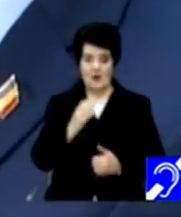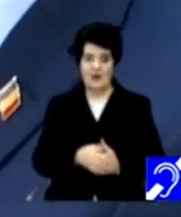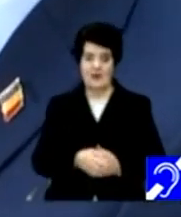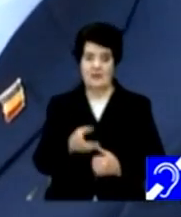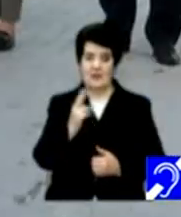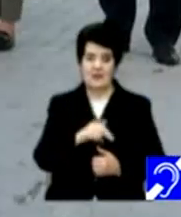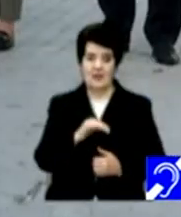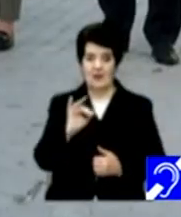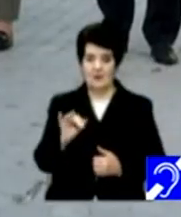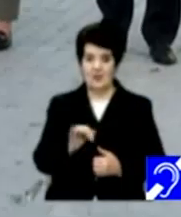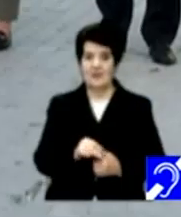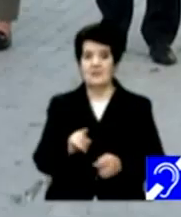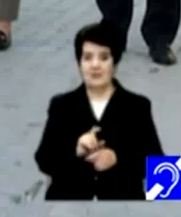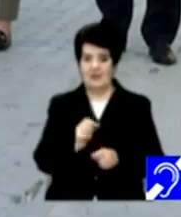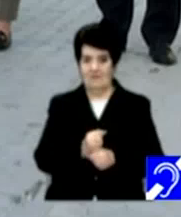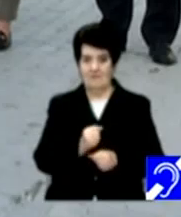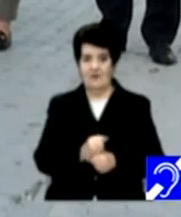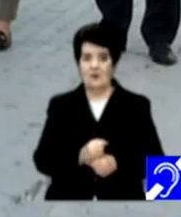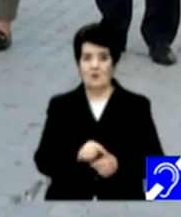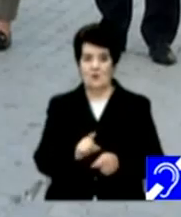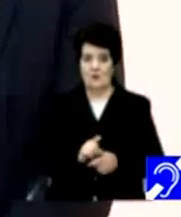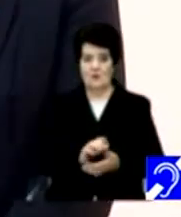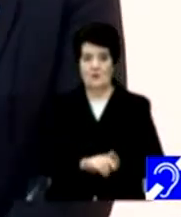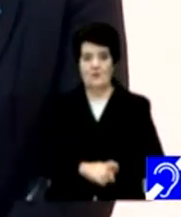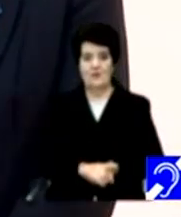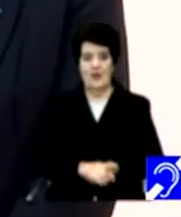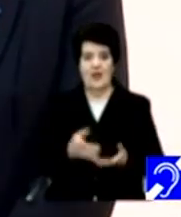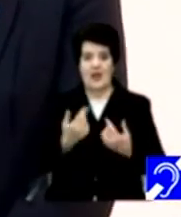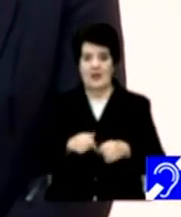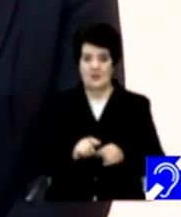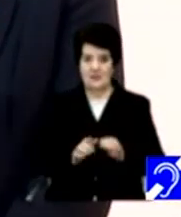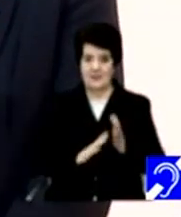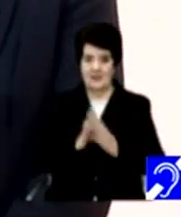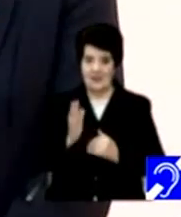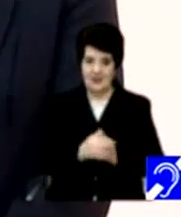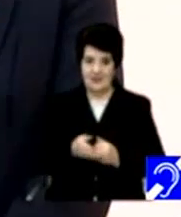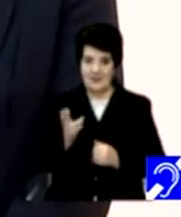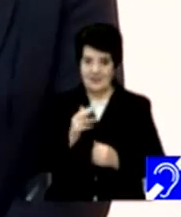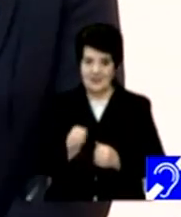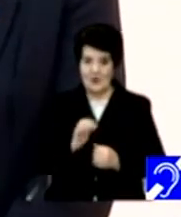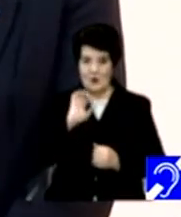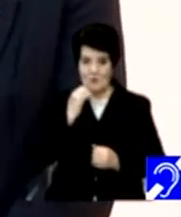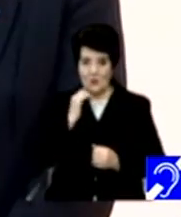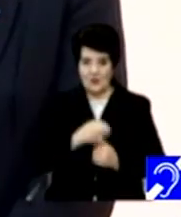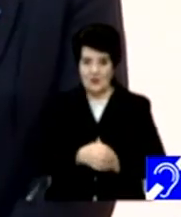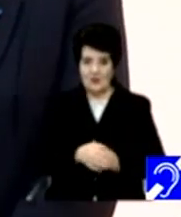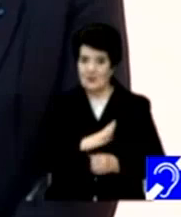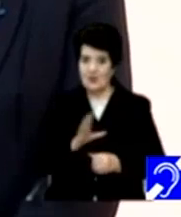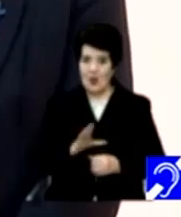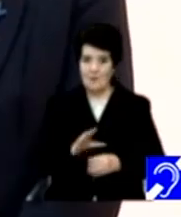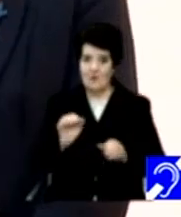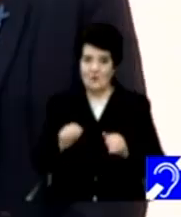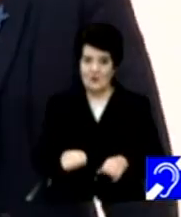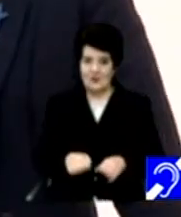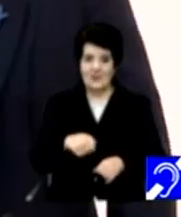sa Daniel Ioniță, care a făcut celor prezenți o confesiune. Am fost crescut de bunici. N-am avut șansa să merg